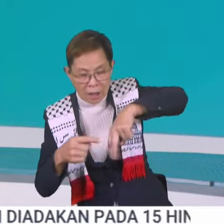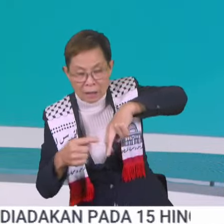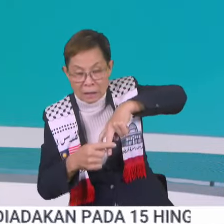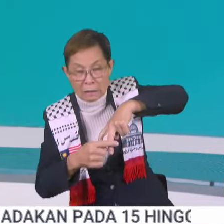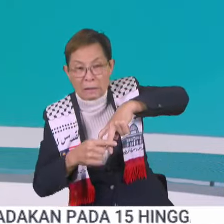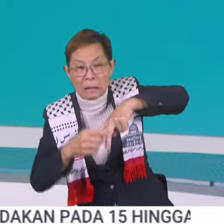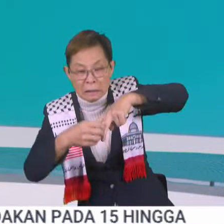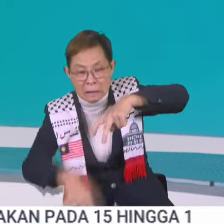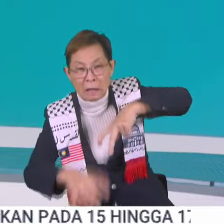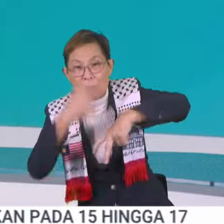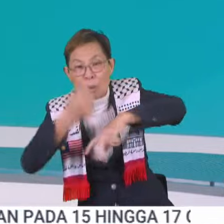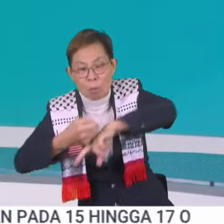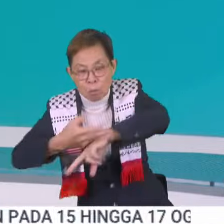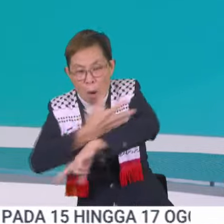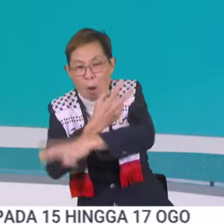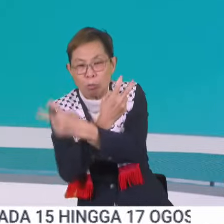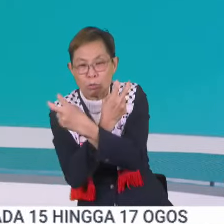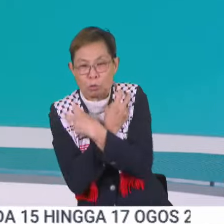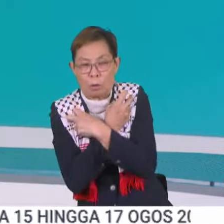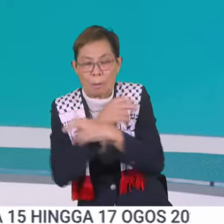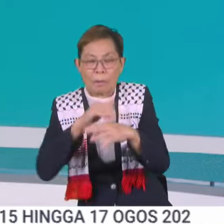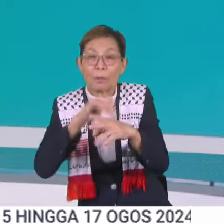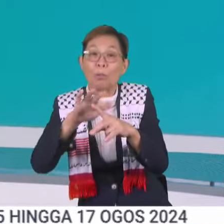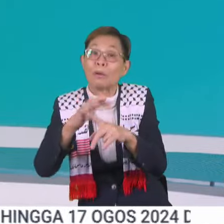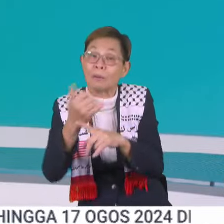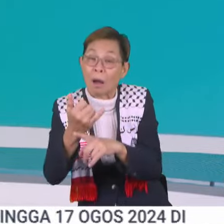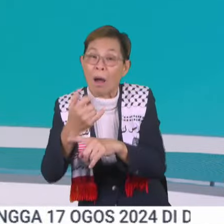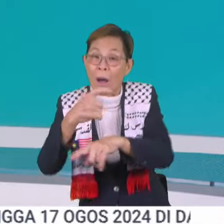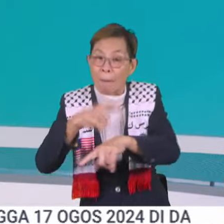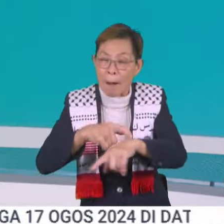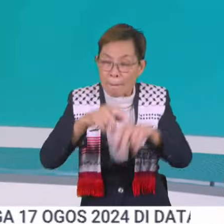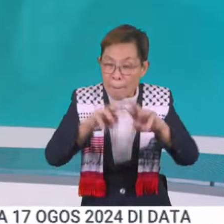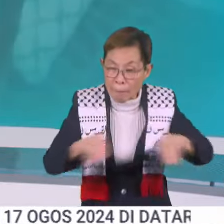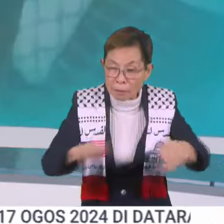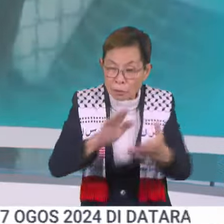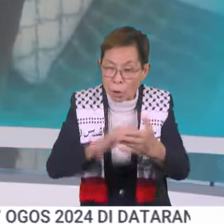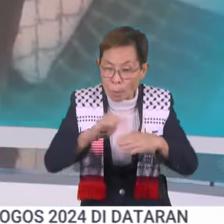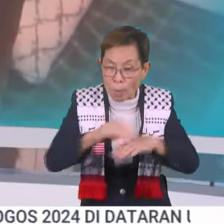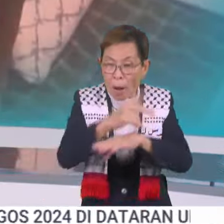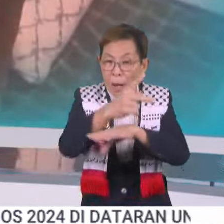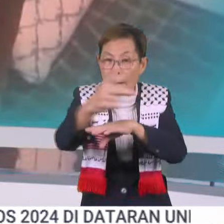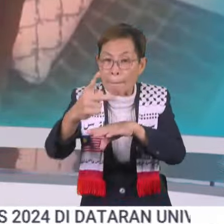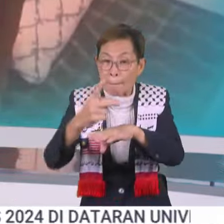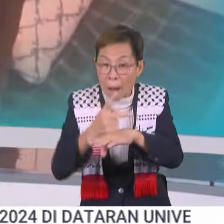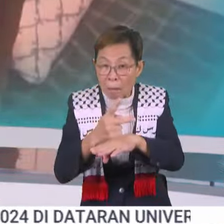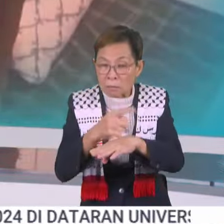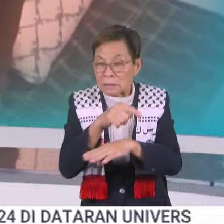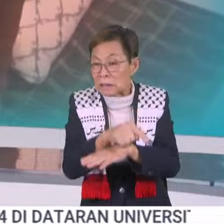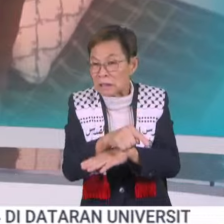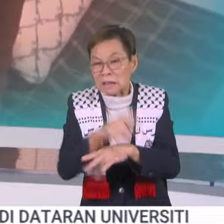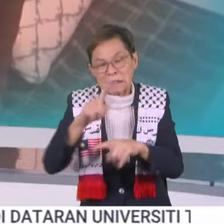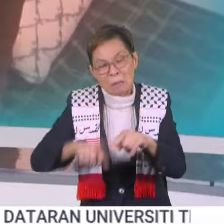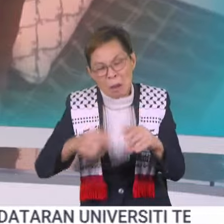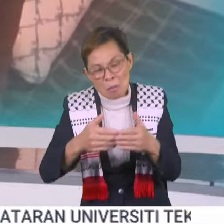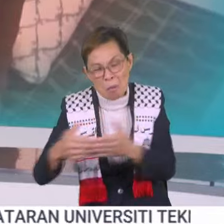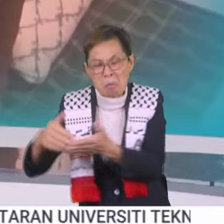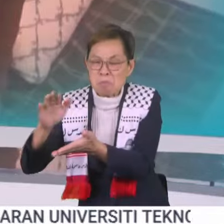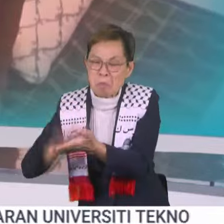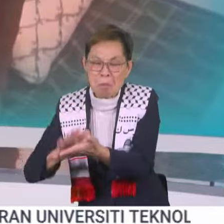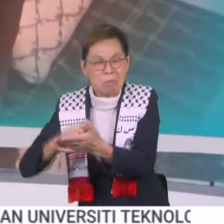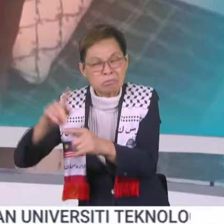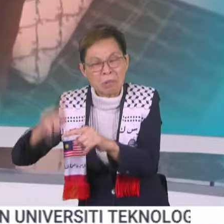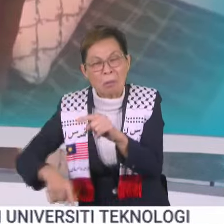disahkan mengidap kanser tulang pada Jun lalu. Ketika ini, pelajar Sekolah Menengah Kebangsaan Seberang Temeloh itu tidak dapat meneruskan